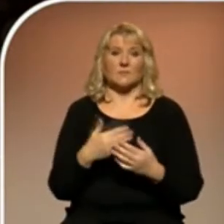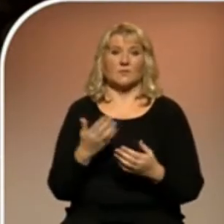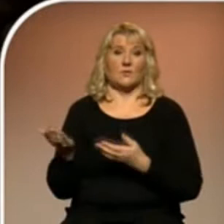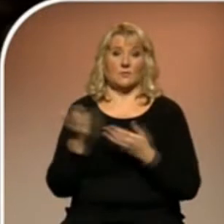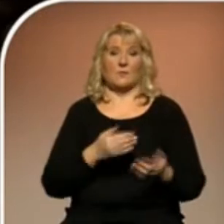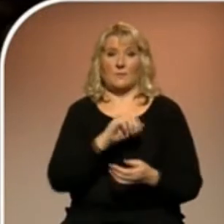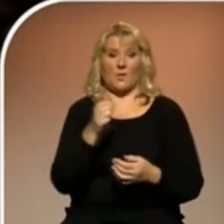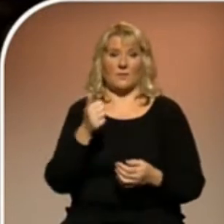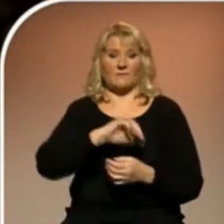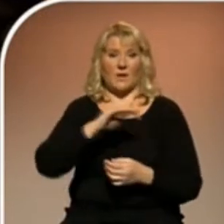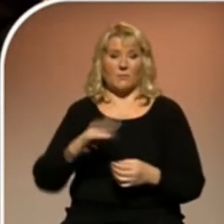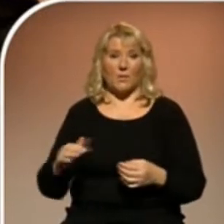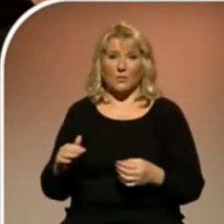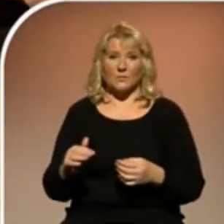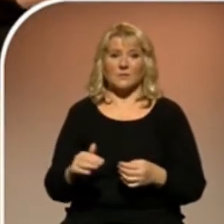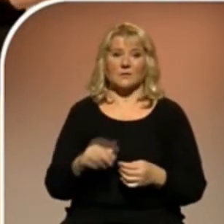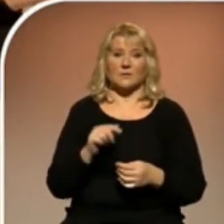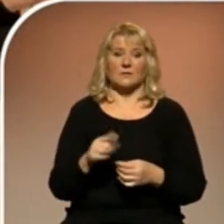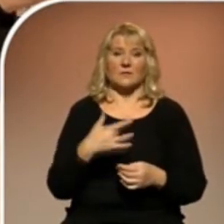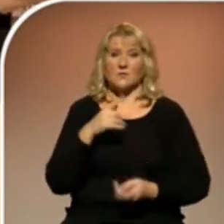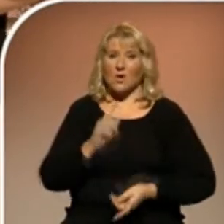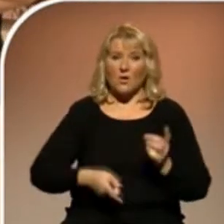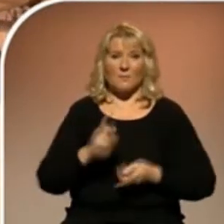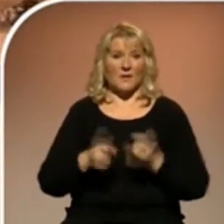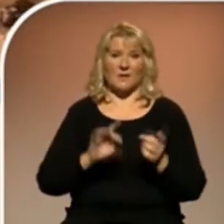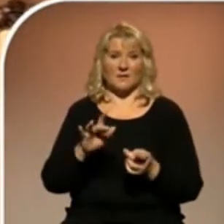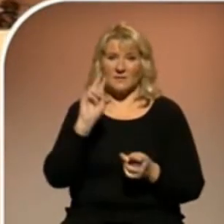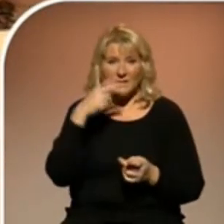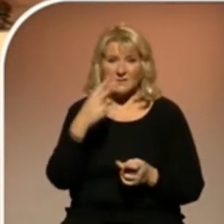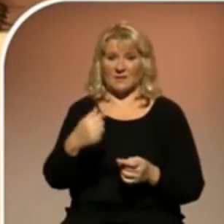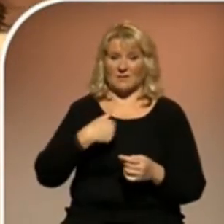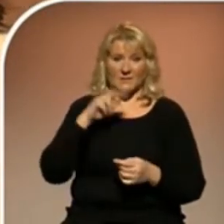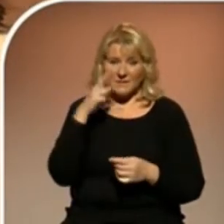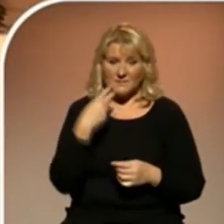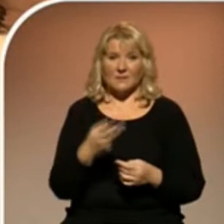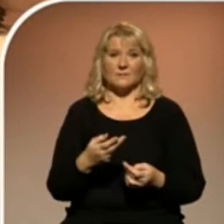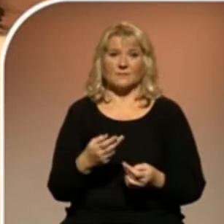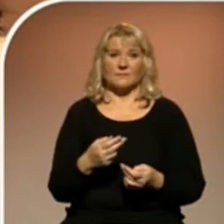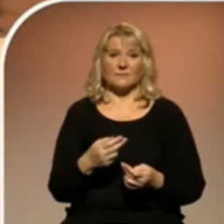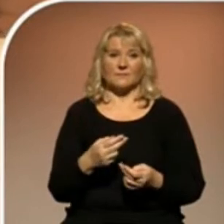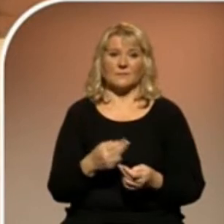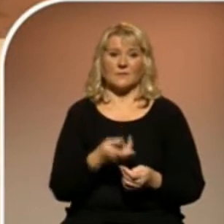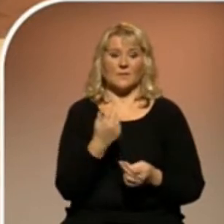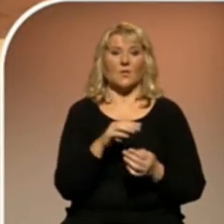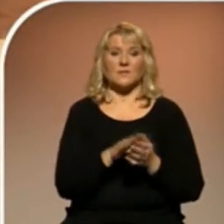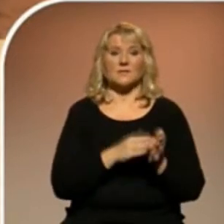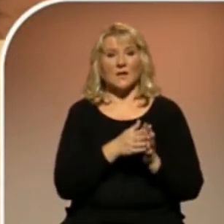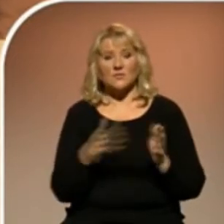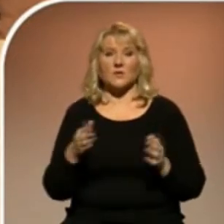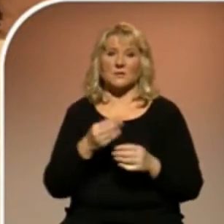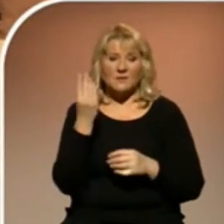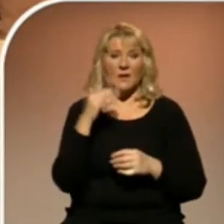přivezla svého prvního velblouda, tak ten mě samozřejmě pokopal, protože já ho neznala, on neznal mě. Od začátku jsme začínali